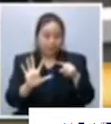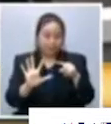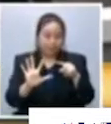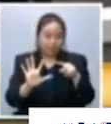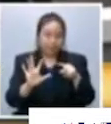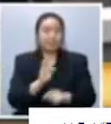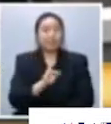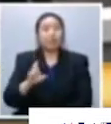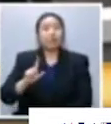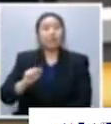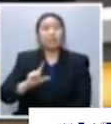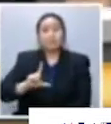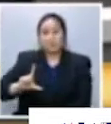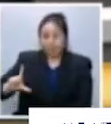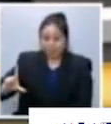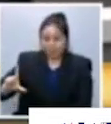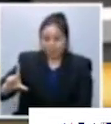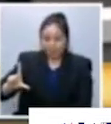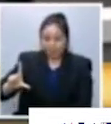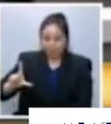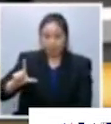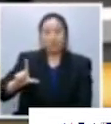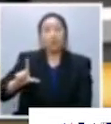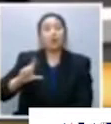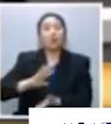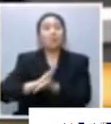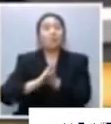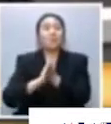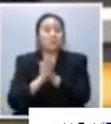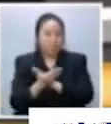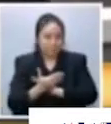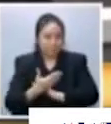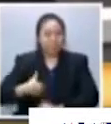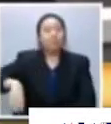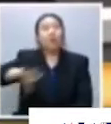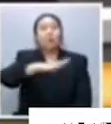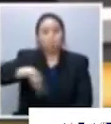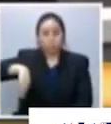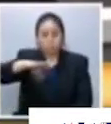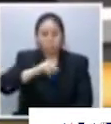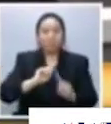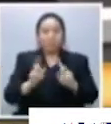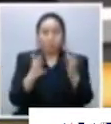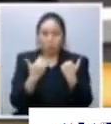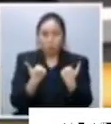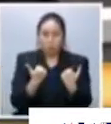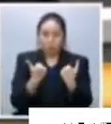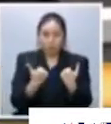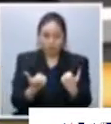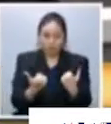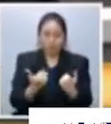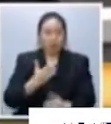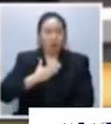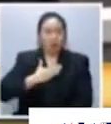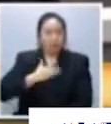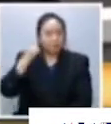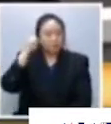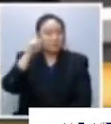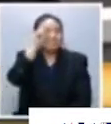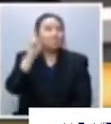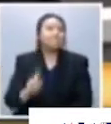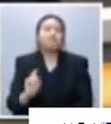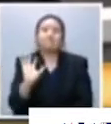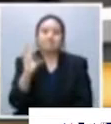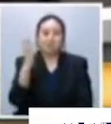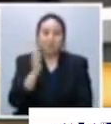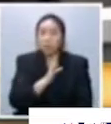15,720ล้านเนี่ยปรับเพราะเป็นภาพรวมโดยรวมแต่วันนี้เนี่ยผมจะไม่ติดใจเลยถ้า